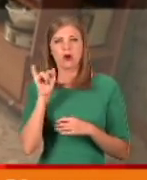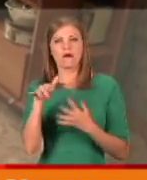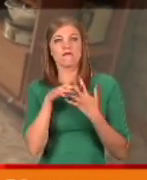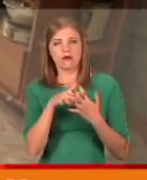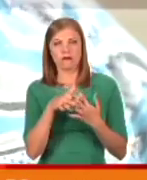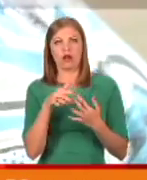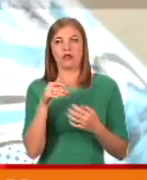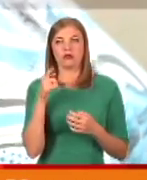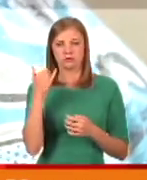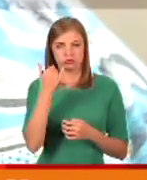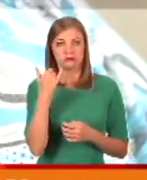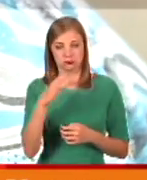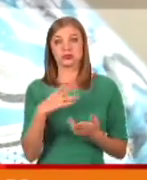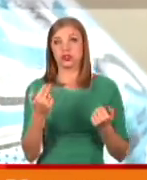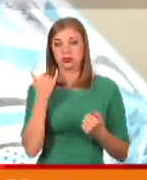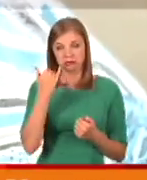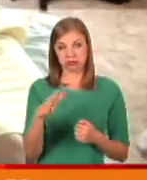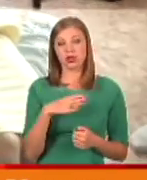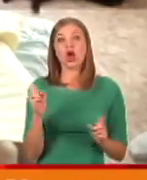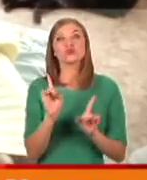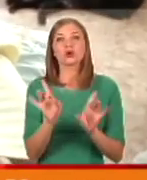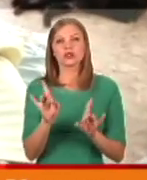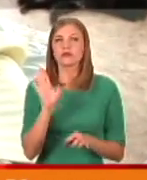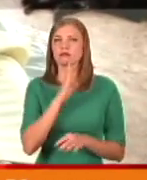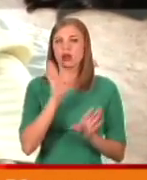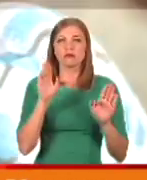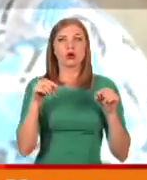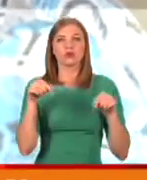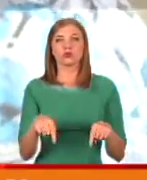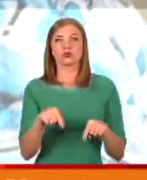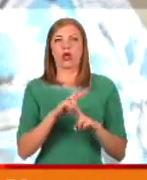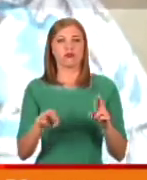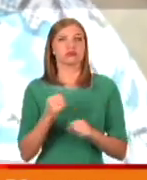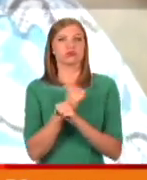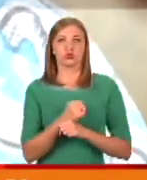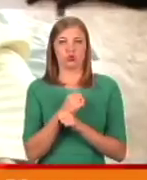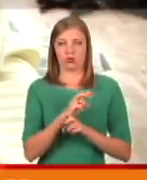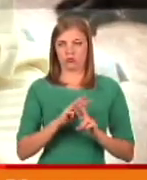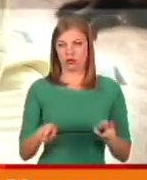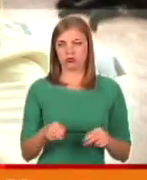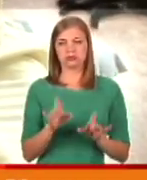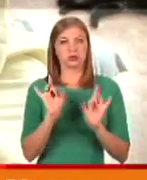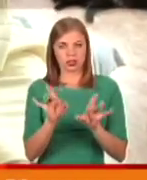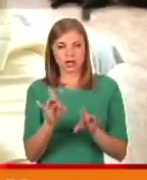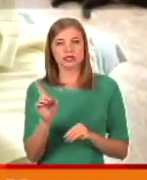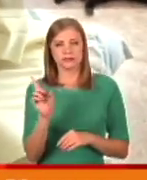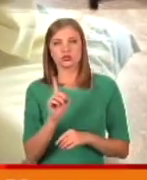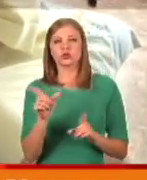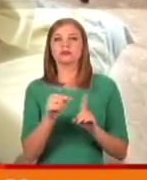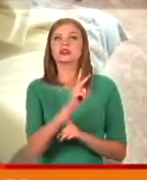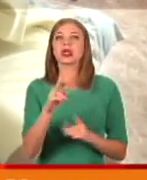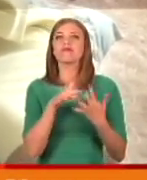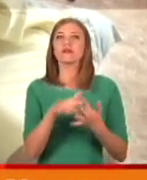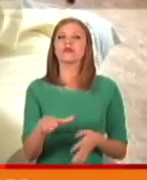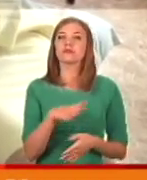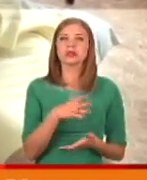він вам дзвонив? Да. А що розказував? Мам, тут як в Сочі, говорить, на курорті, теплі, говорить. Розказував, з ким він